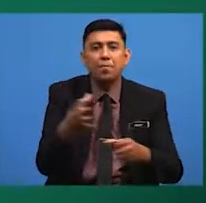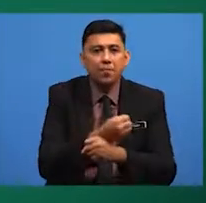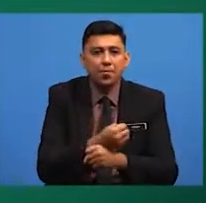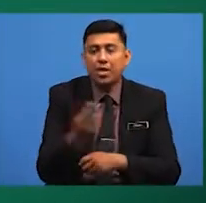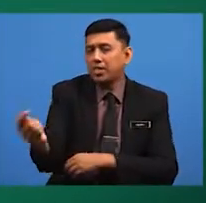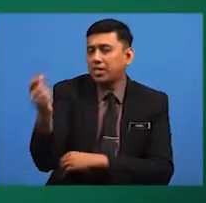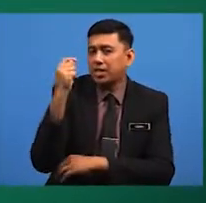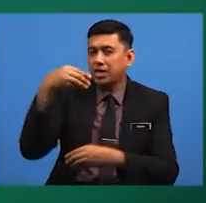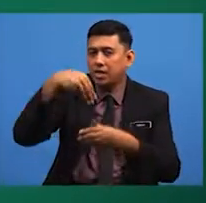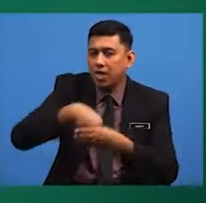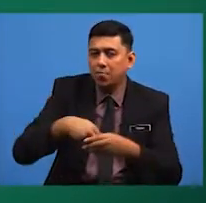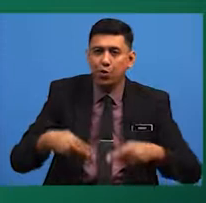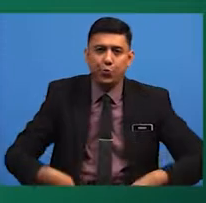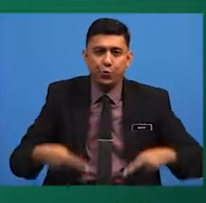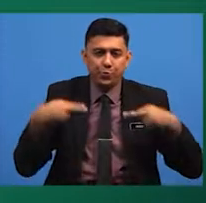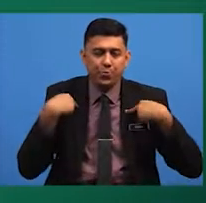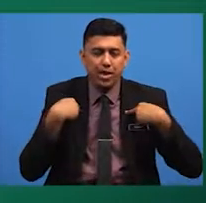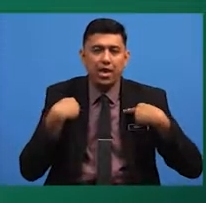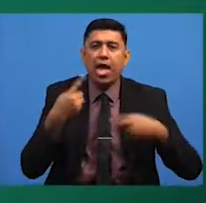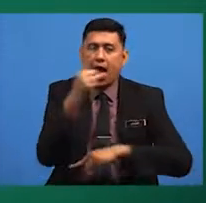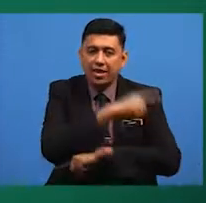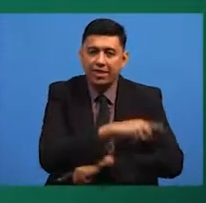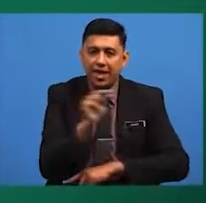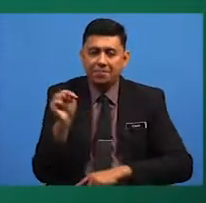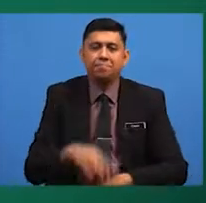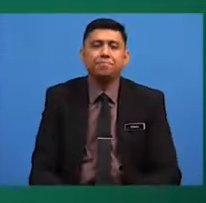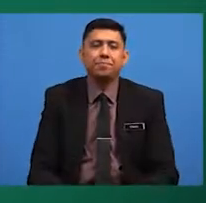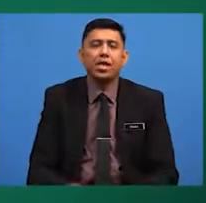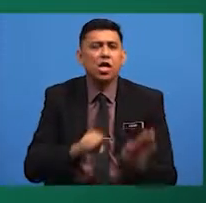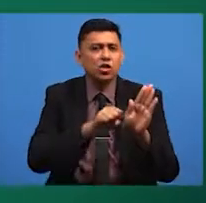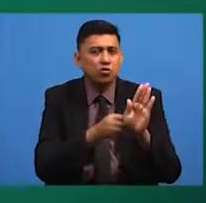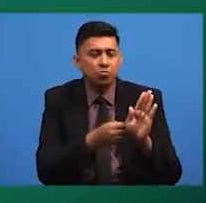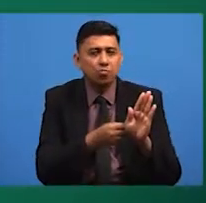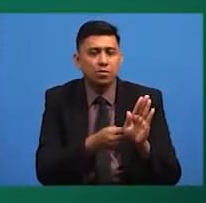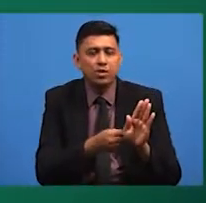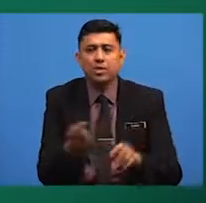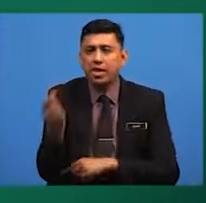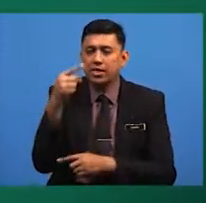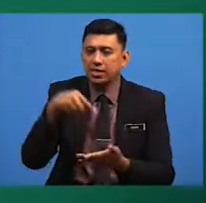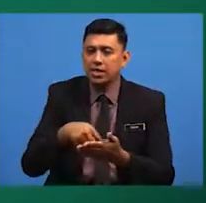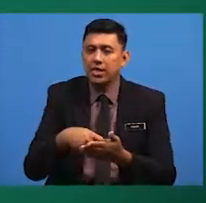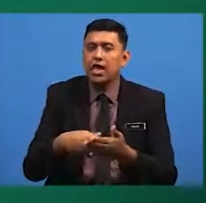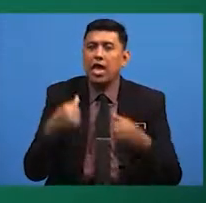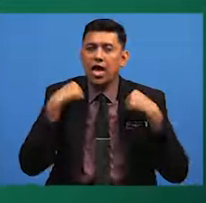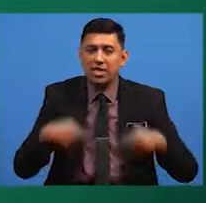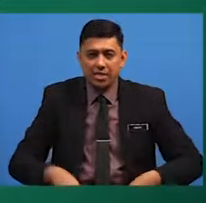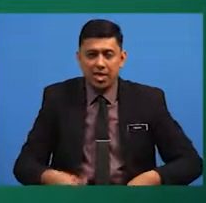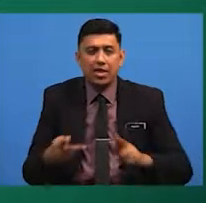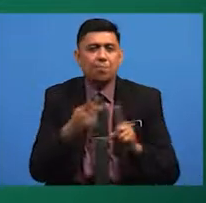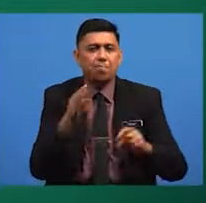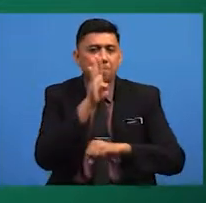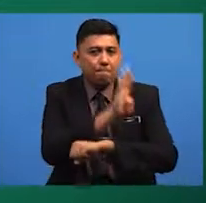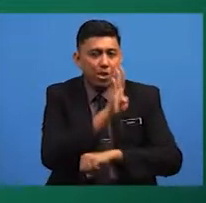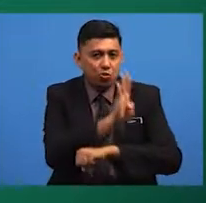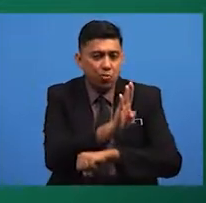tenaga dalam kehidupan sehari-hari sumber tenaga ini berasal dari pada batuan yang